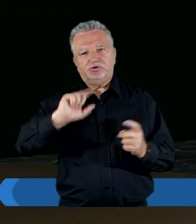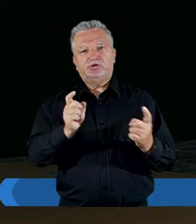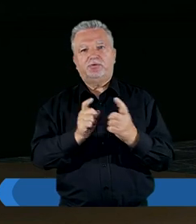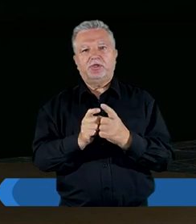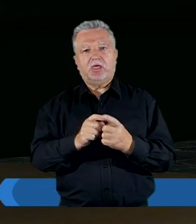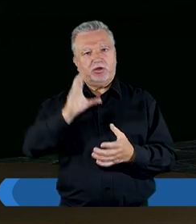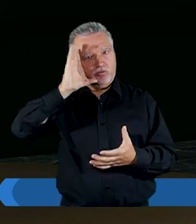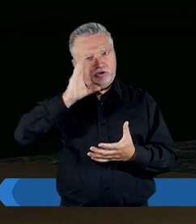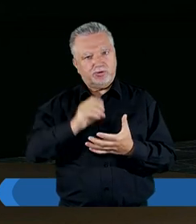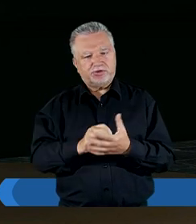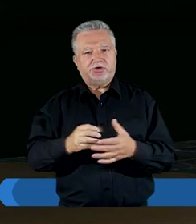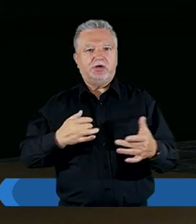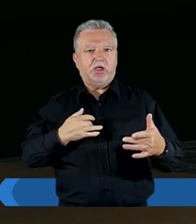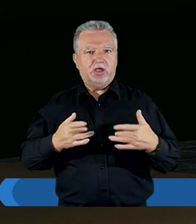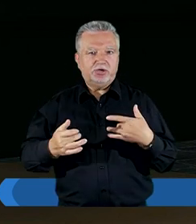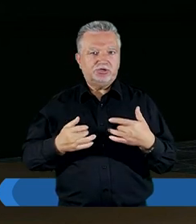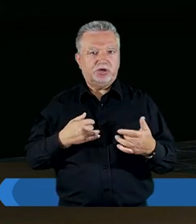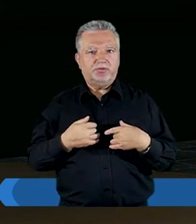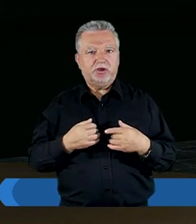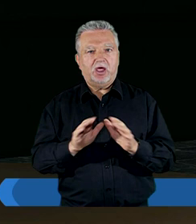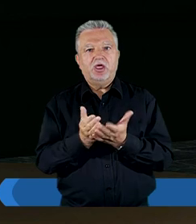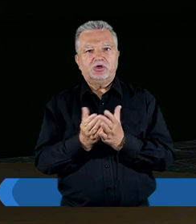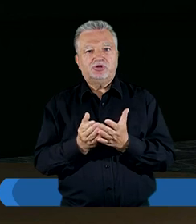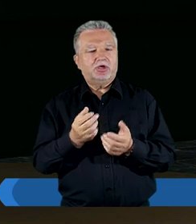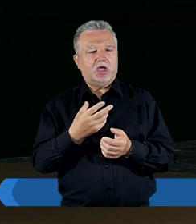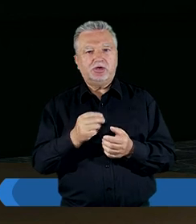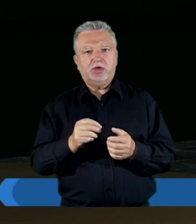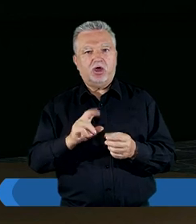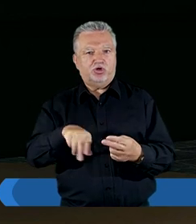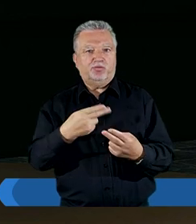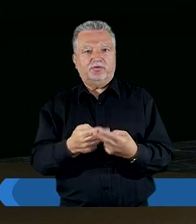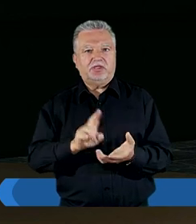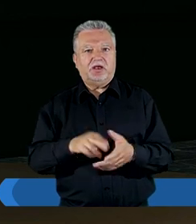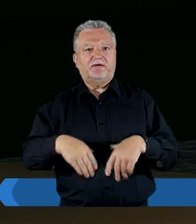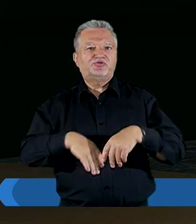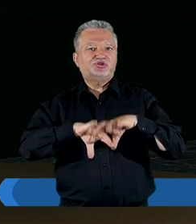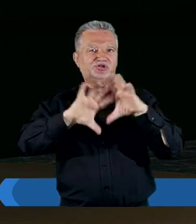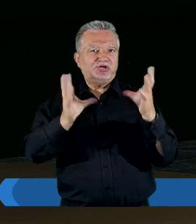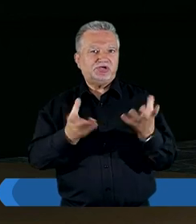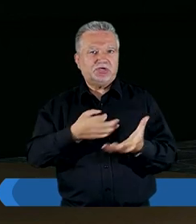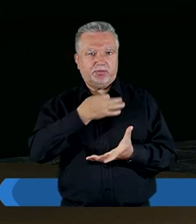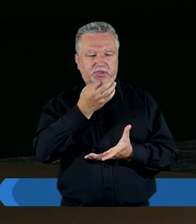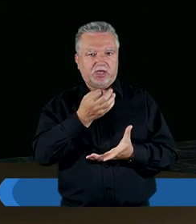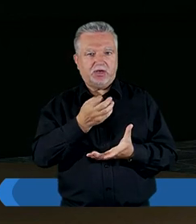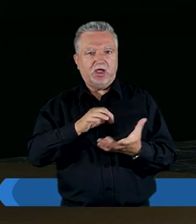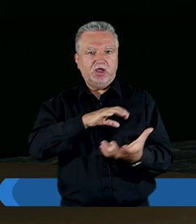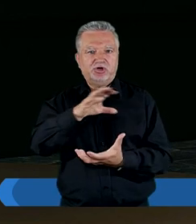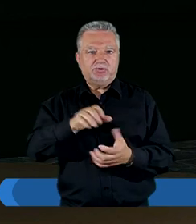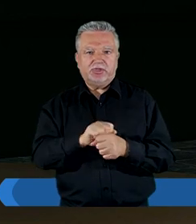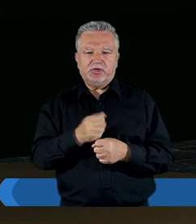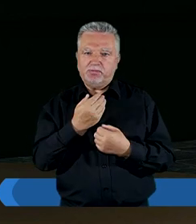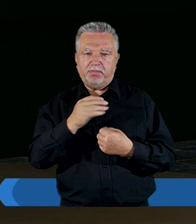i dlaczego ludzie tak cierpią. Oczywiście księga Hioba nie udziela odpowiedzi na wszystkie pytania, bo przecież świat jest zbyt